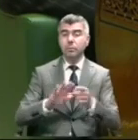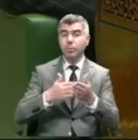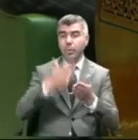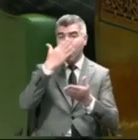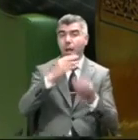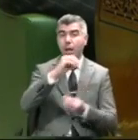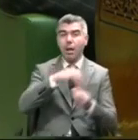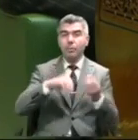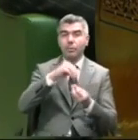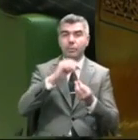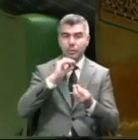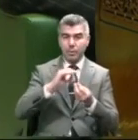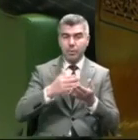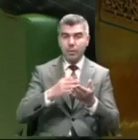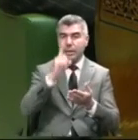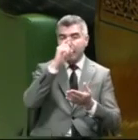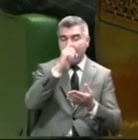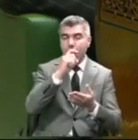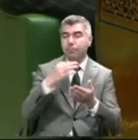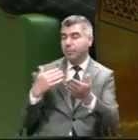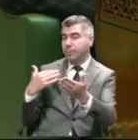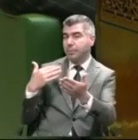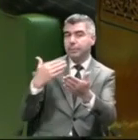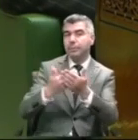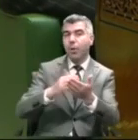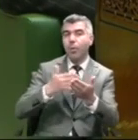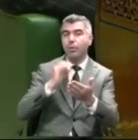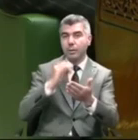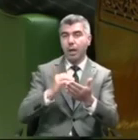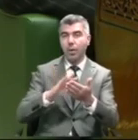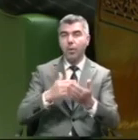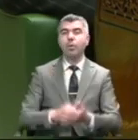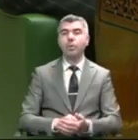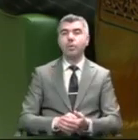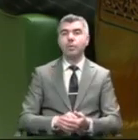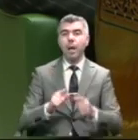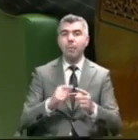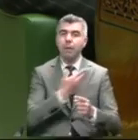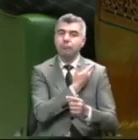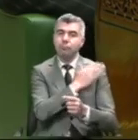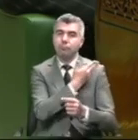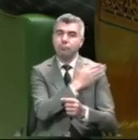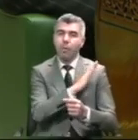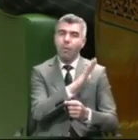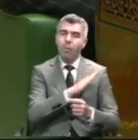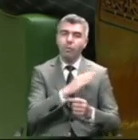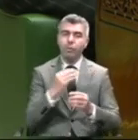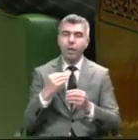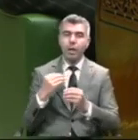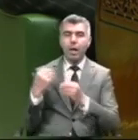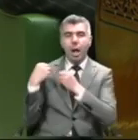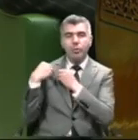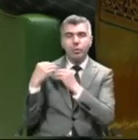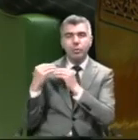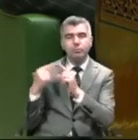الحج مرتبط منذ زمن بعيد بالصعوبه والمشقه التي تحو تمحو الذنوب وترفع الدرجات ان ان